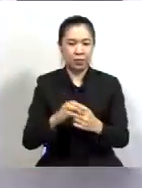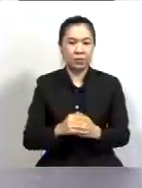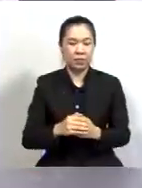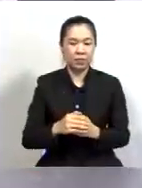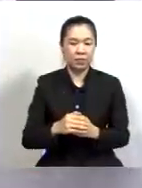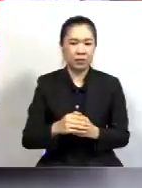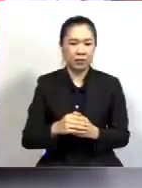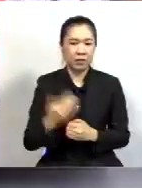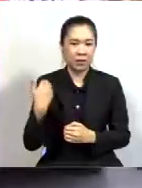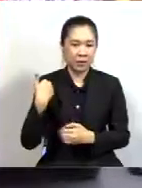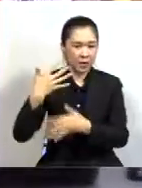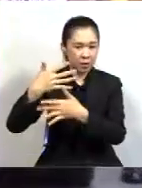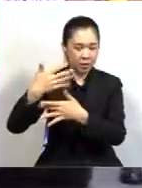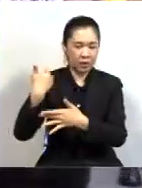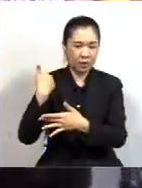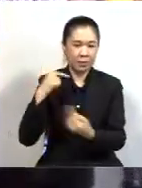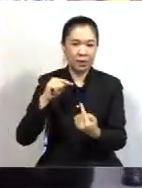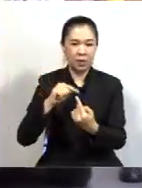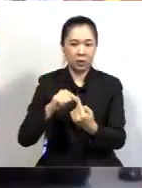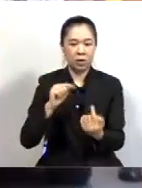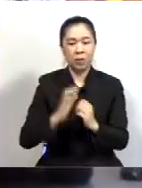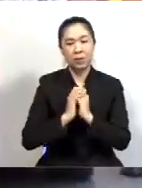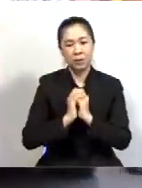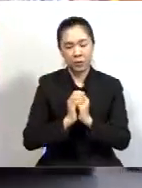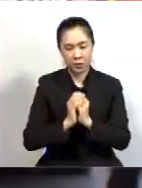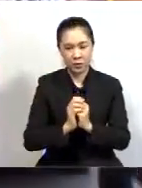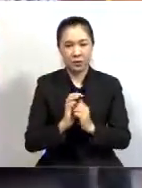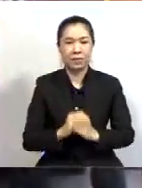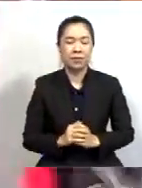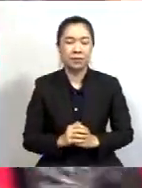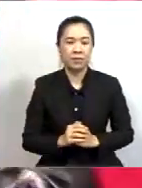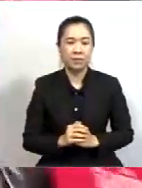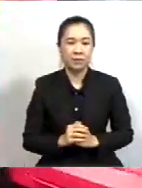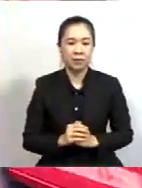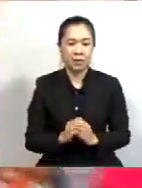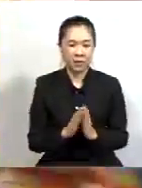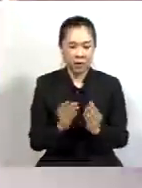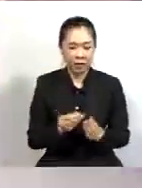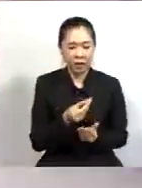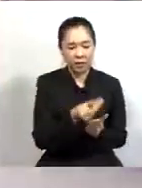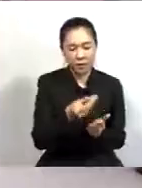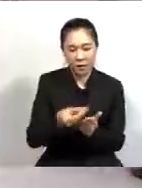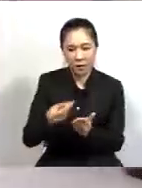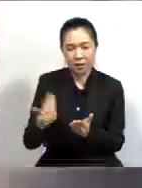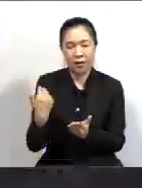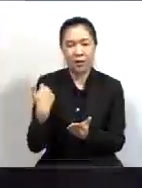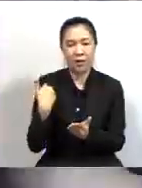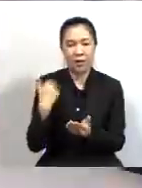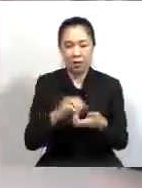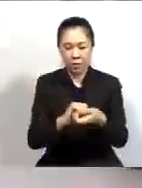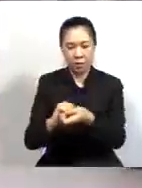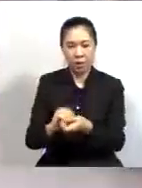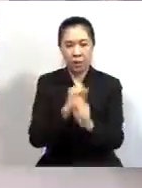ร้อมการป้องกันสาธารณภัยในช่วงเทศกาลตรุษจีนพร้อมแจกแผ่นพับรณรงค์ให้กับประชาชนร่วม